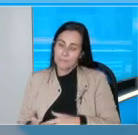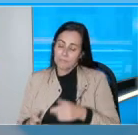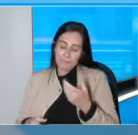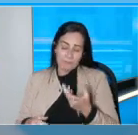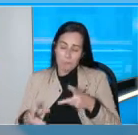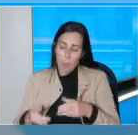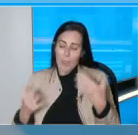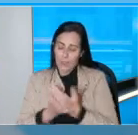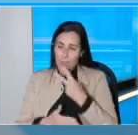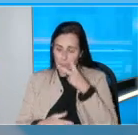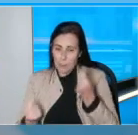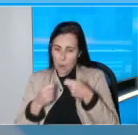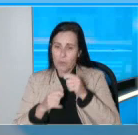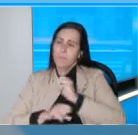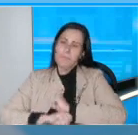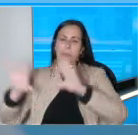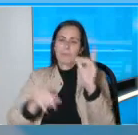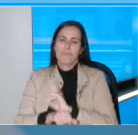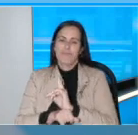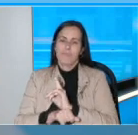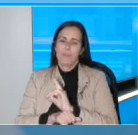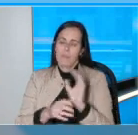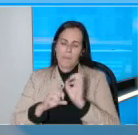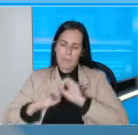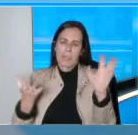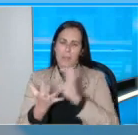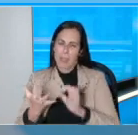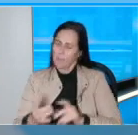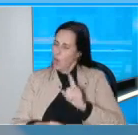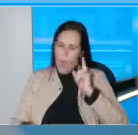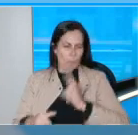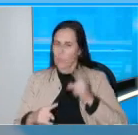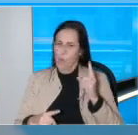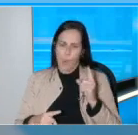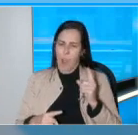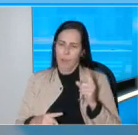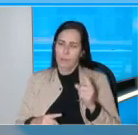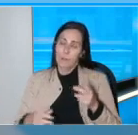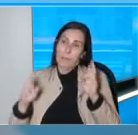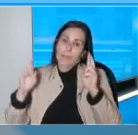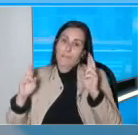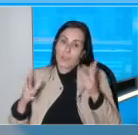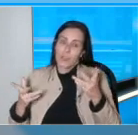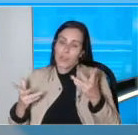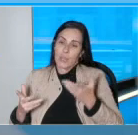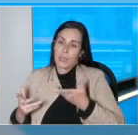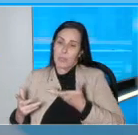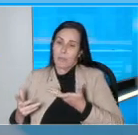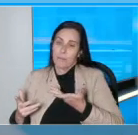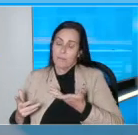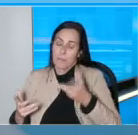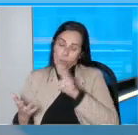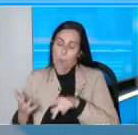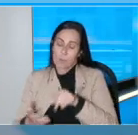חדשות ראה שקרה משהו סביבו, פרסם כתבה לא מדויקת על ארדואן, בתקווה שזה ימשוך צביעות או